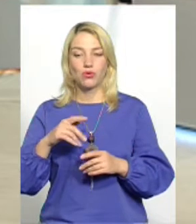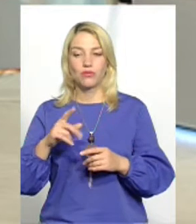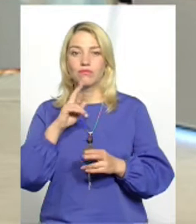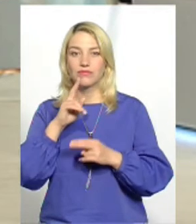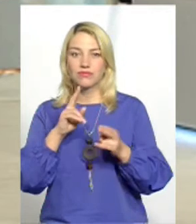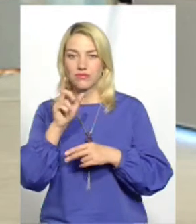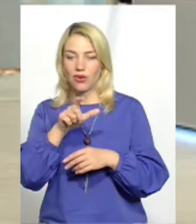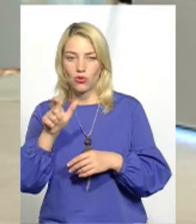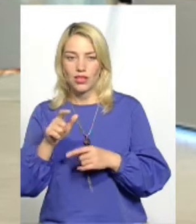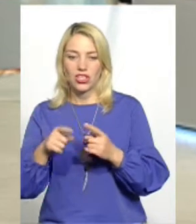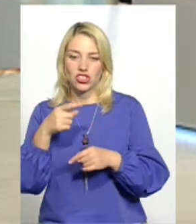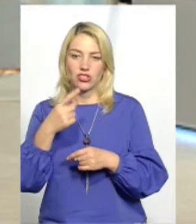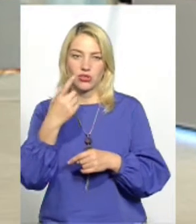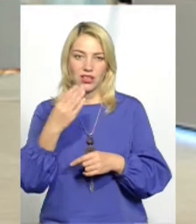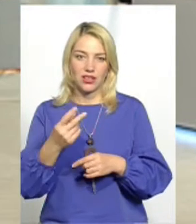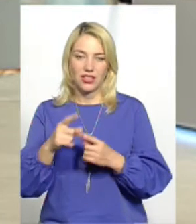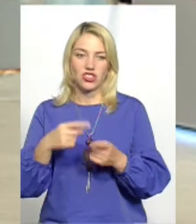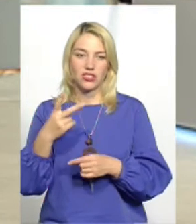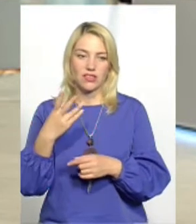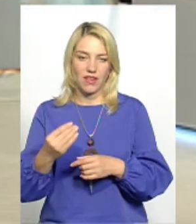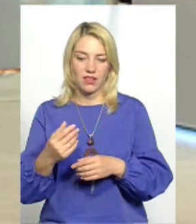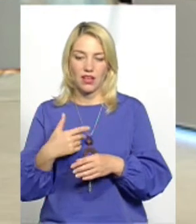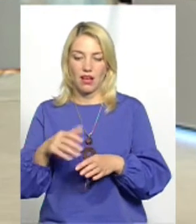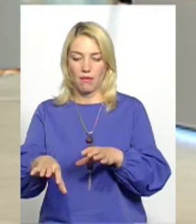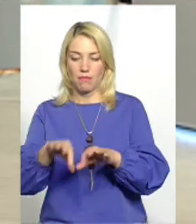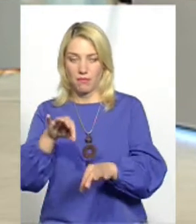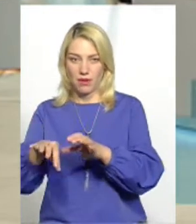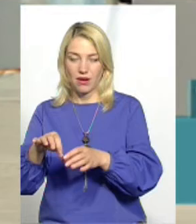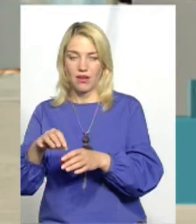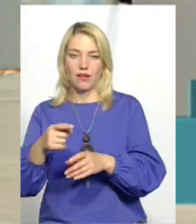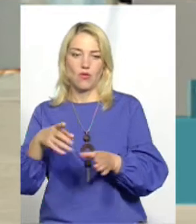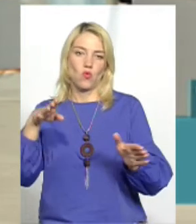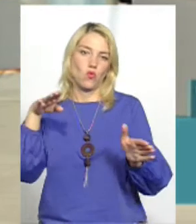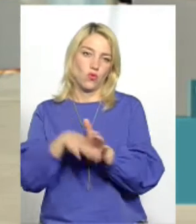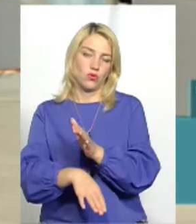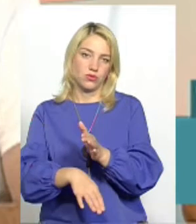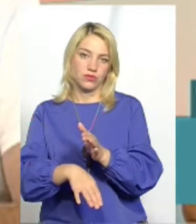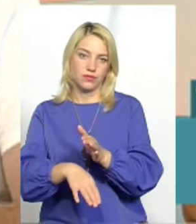там через день, через два, через тиждень. Приїжджаємо, відбираємо погіршення.